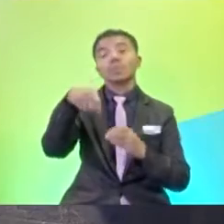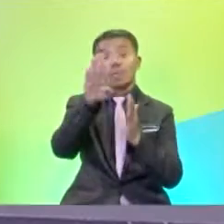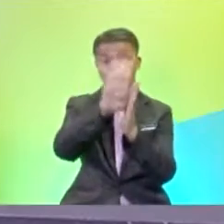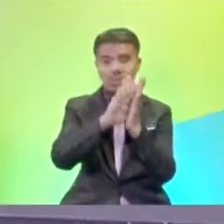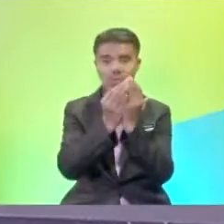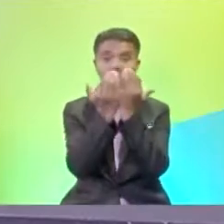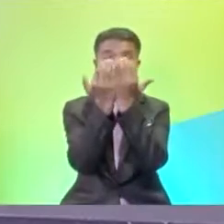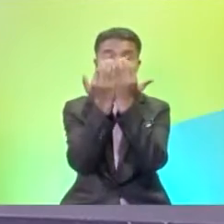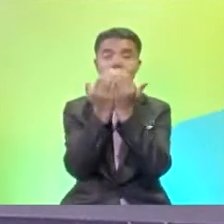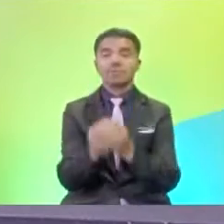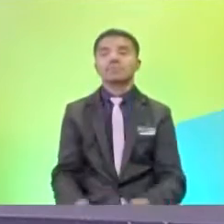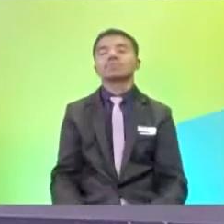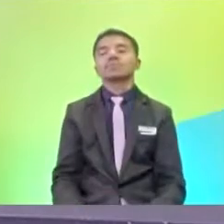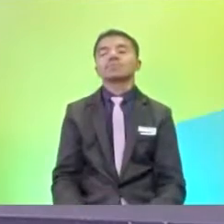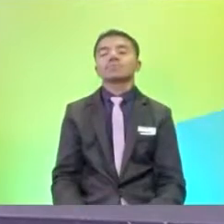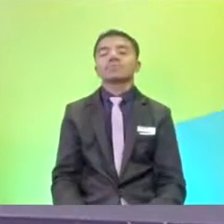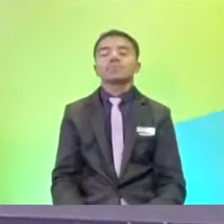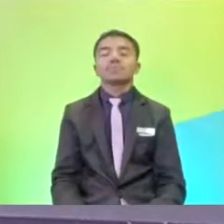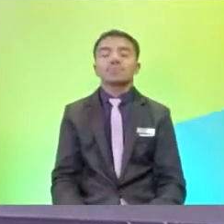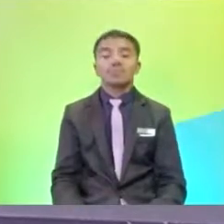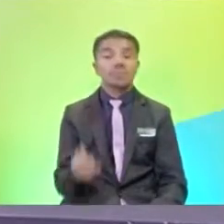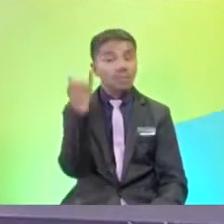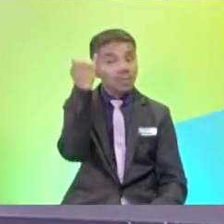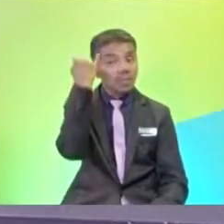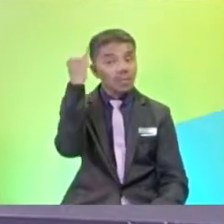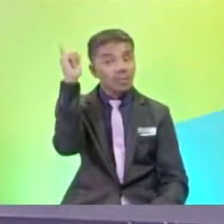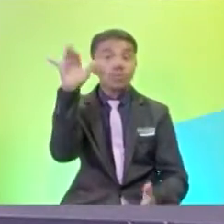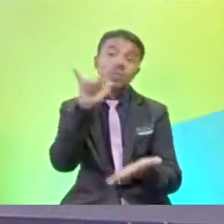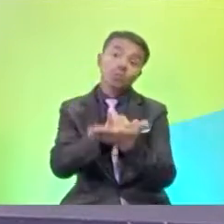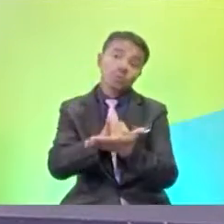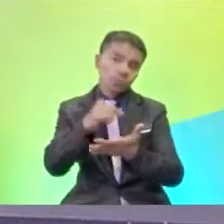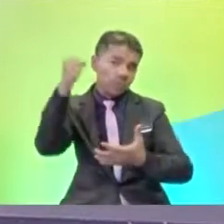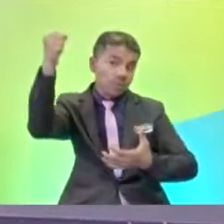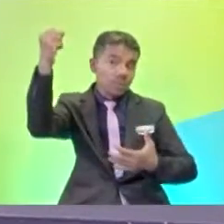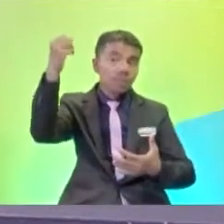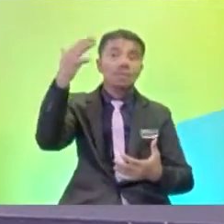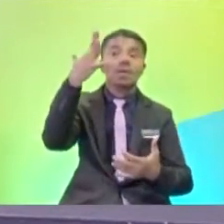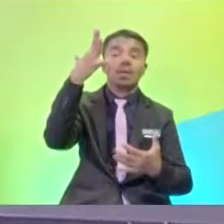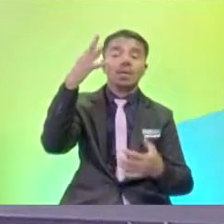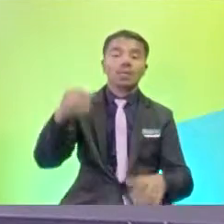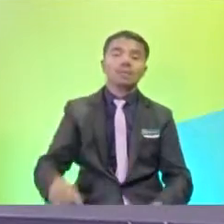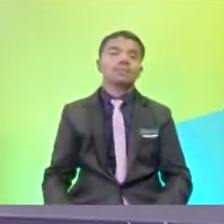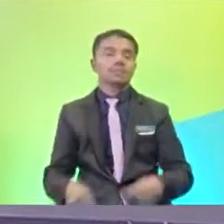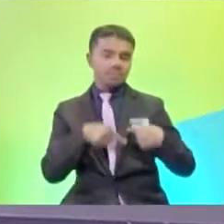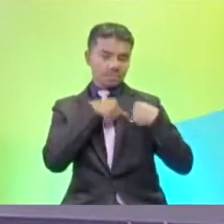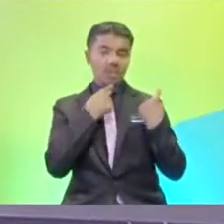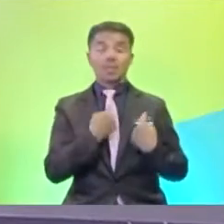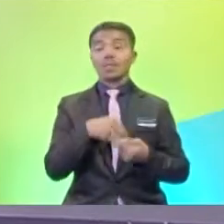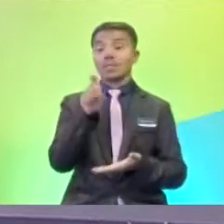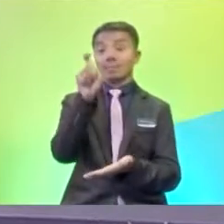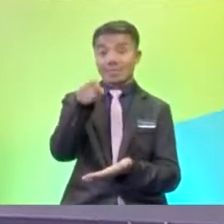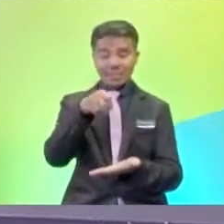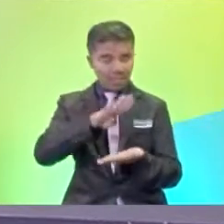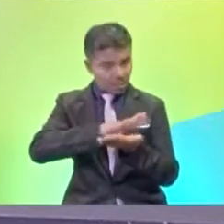sifatnya cahaya sifatnya Suci cahaya jadi untuk mendapatkan cahaya itu hati pun kayaknya rasanya bersih jadi baca doa terlebih dahulu